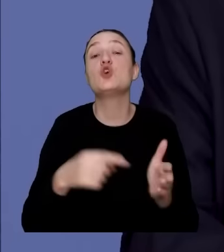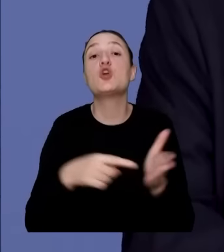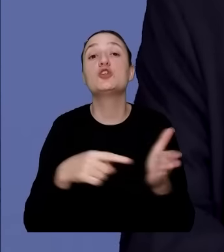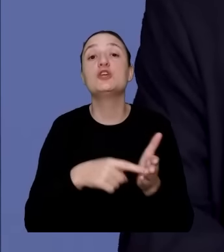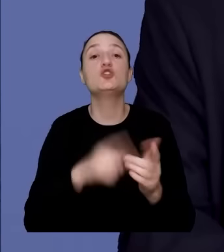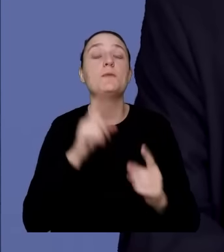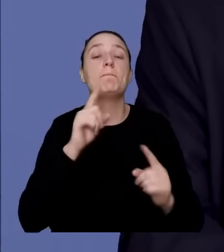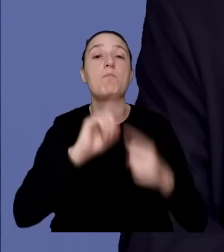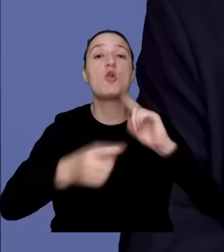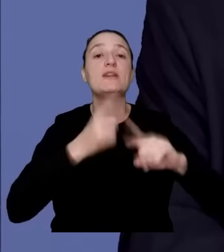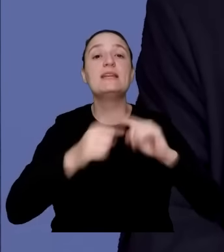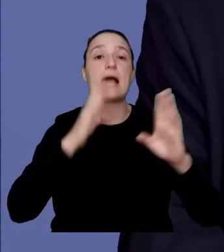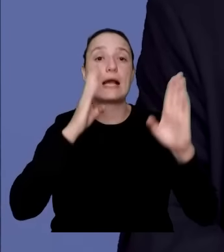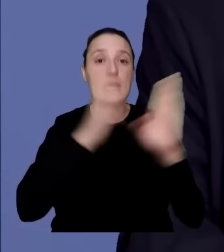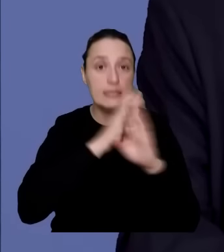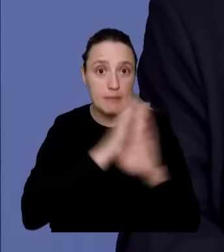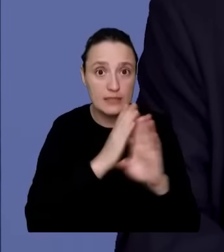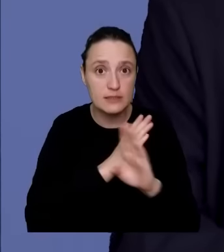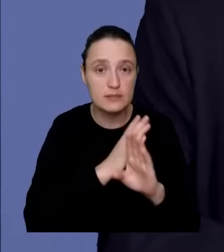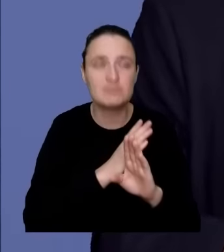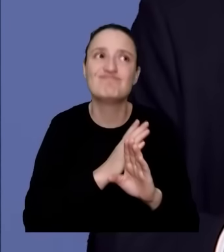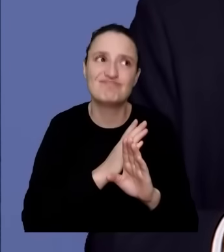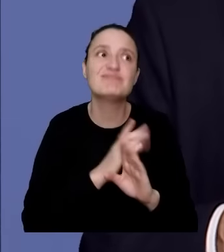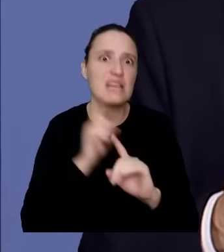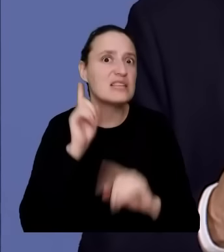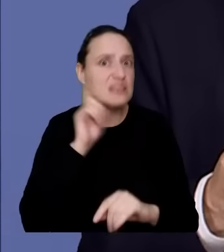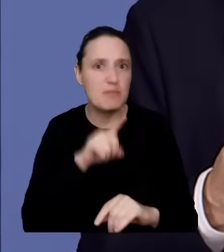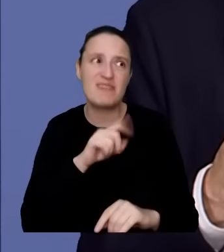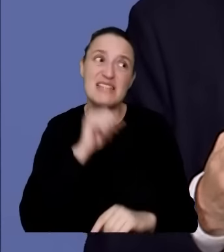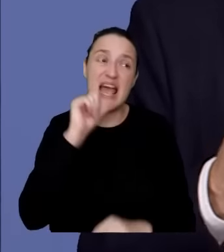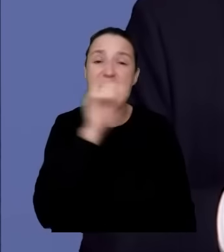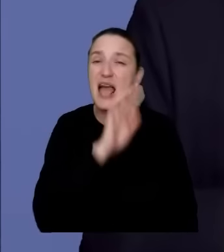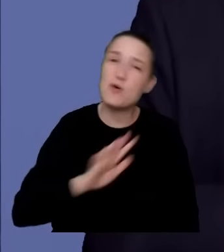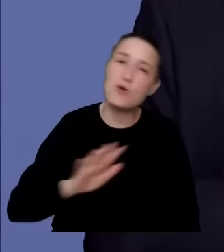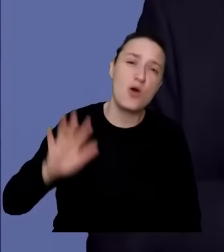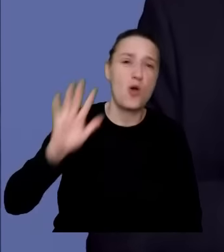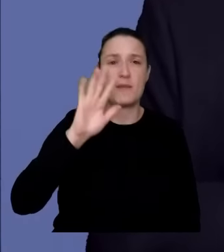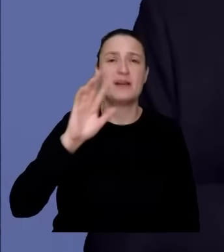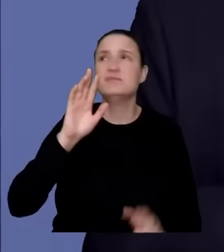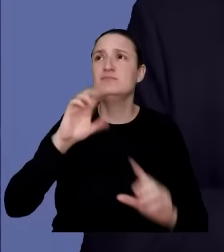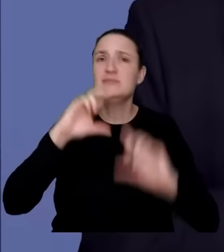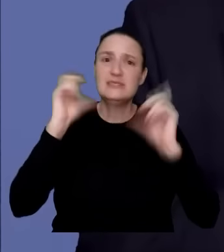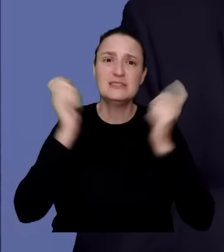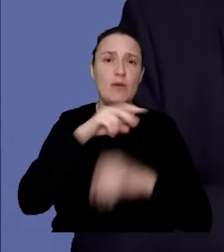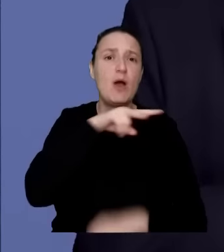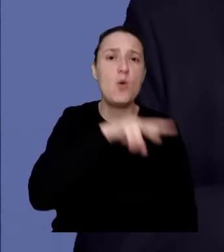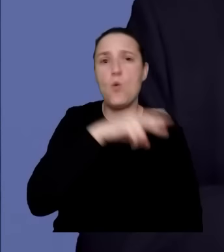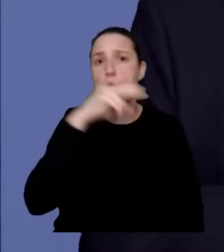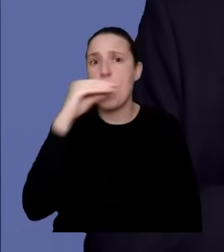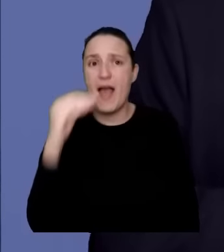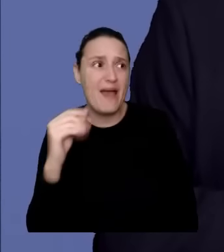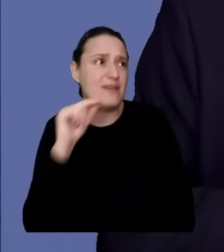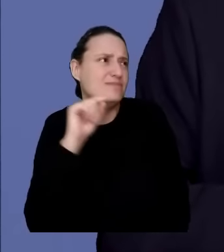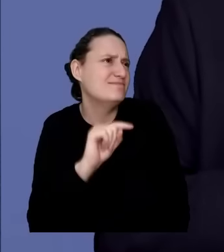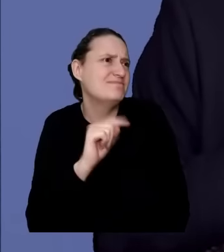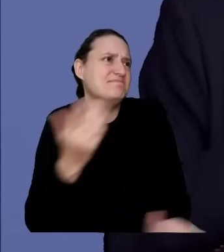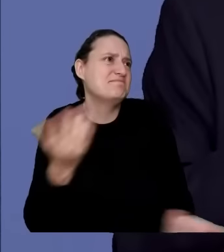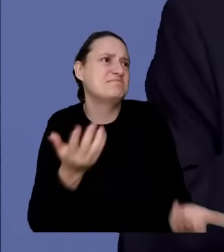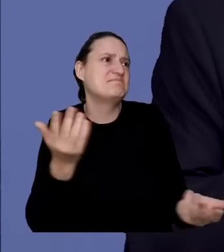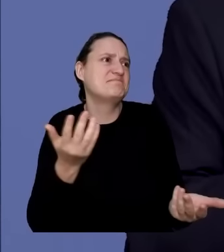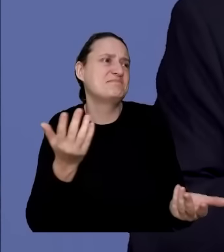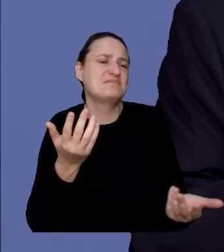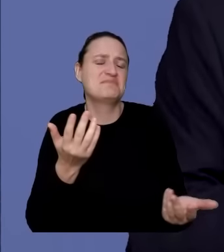klimatycznej to jest rzecz gdzie Europa Unia Europejska tak naprawdę porwała się